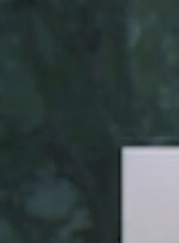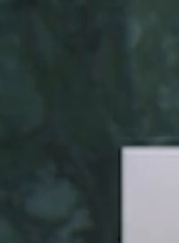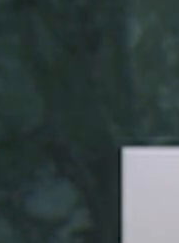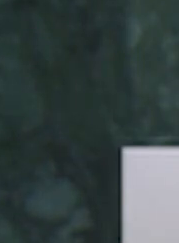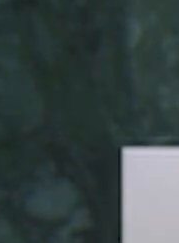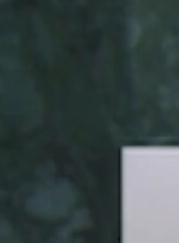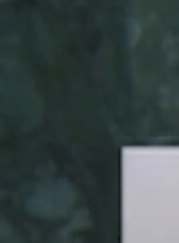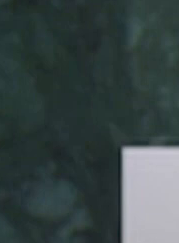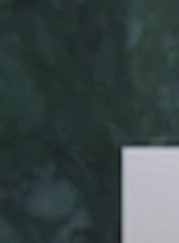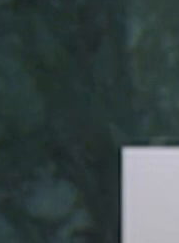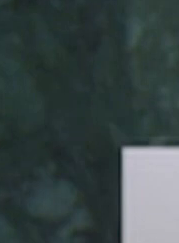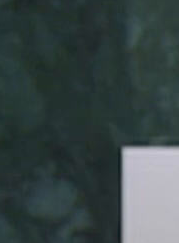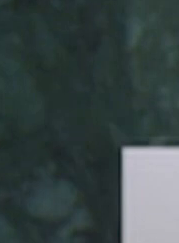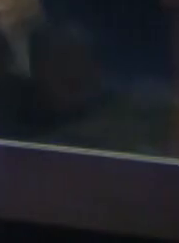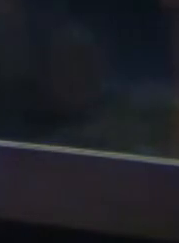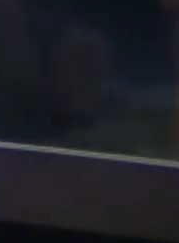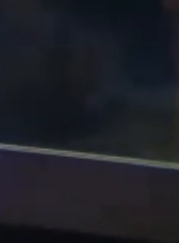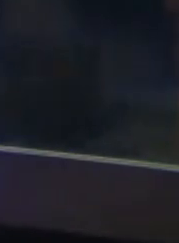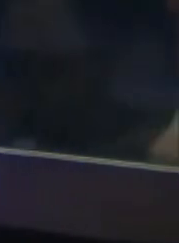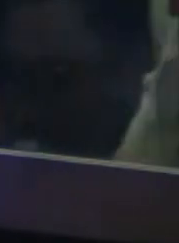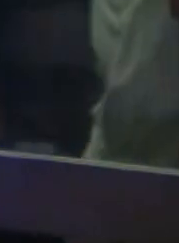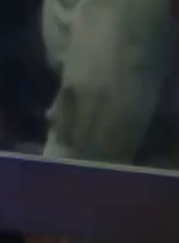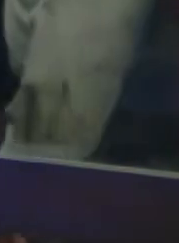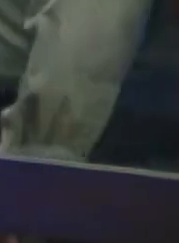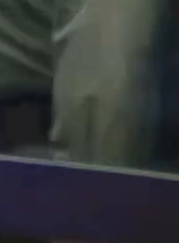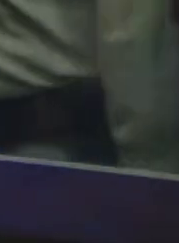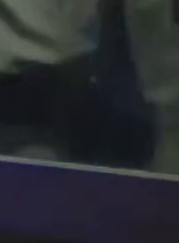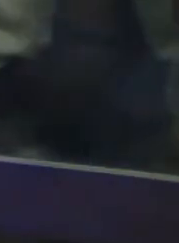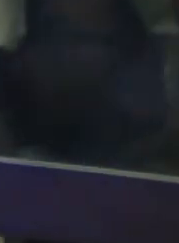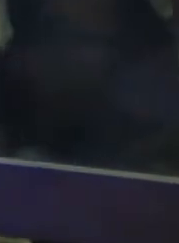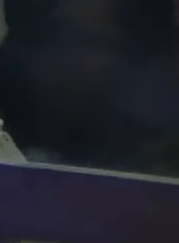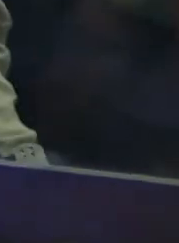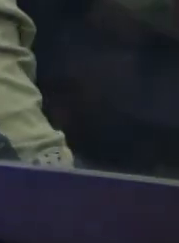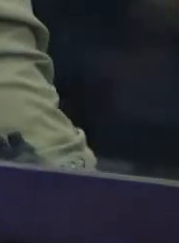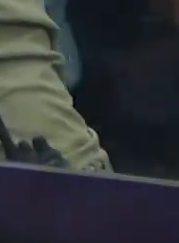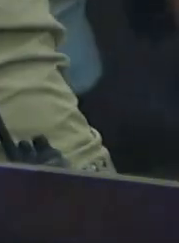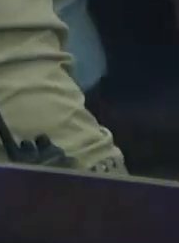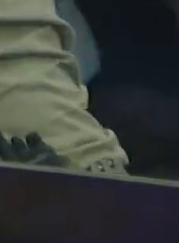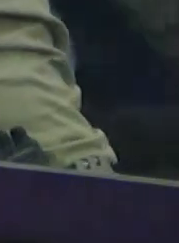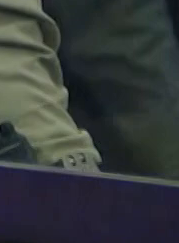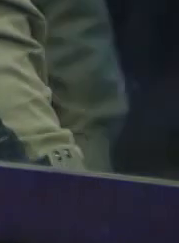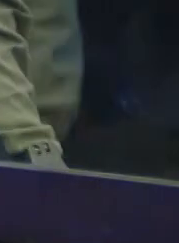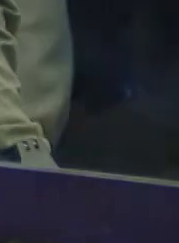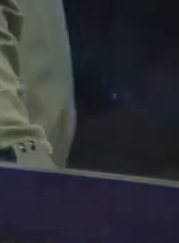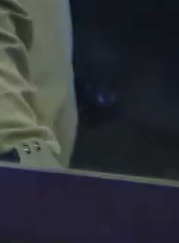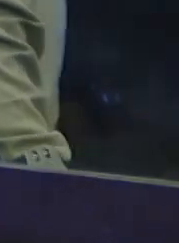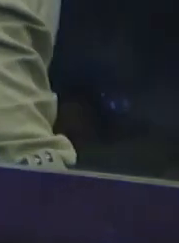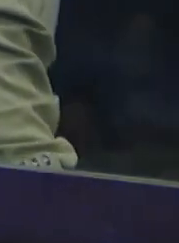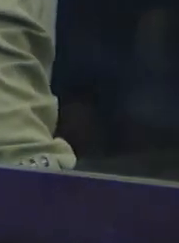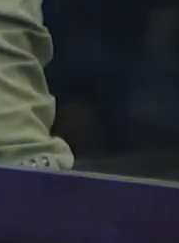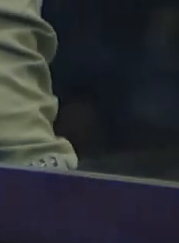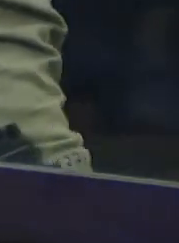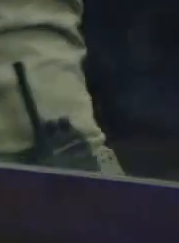ქვეყანაში ტოტალური კონტროლის საფრთხეს აჩენს. ნინო ლომჯარიას ანგარიში მოხდა პოლიტიკურად მოტივირებული საქმეები, მათ შორის